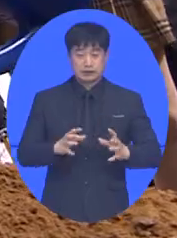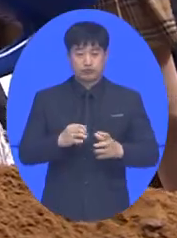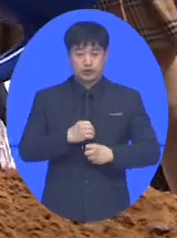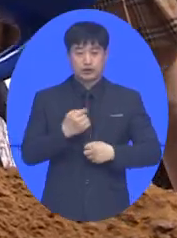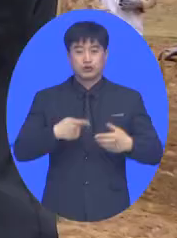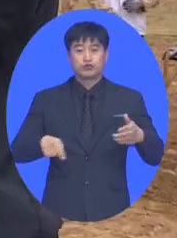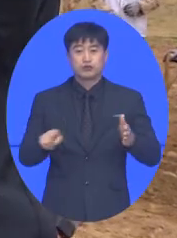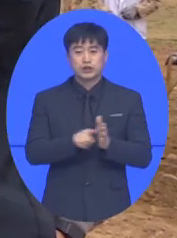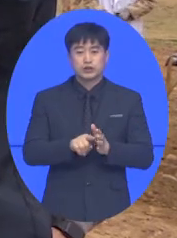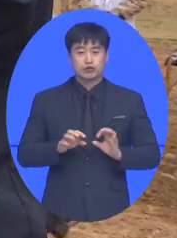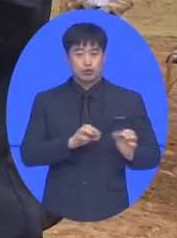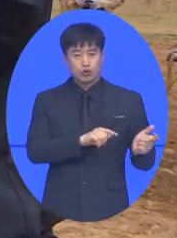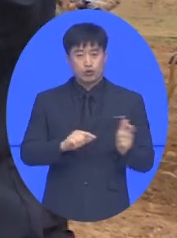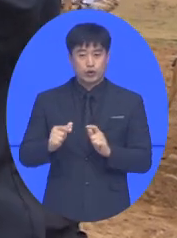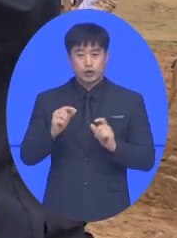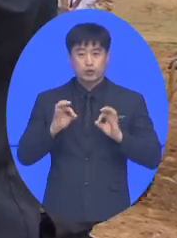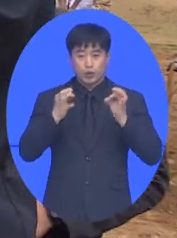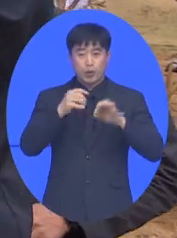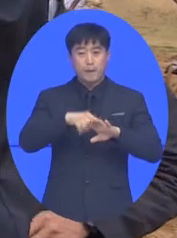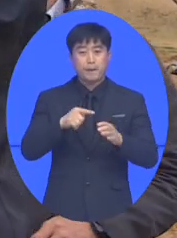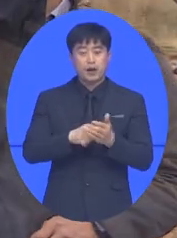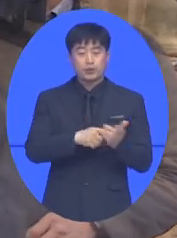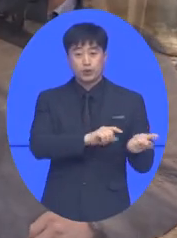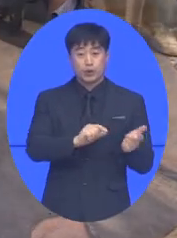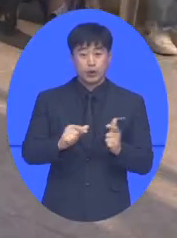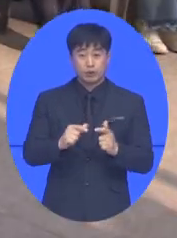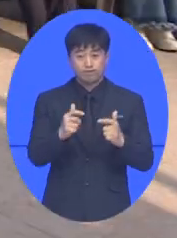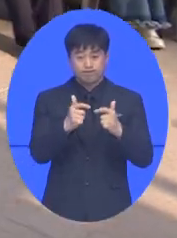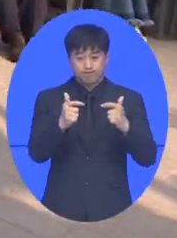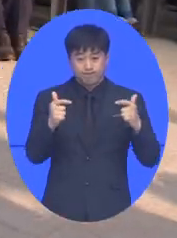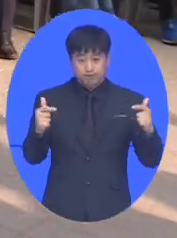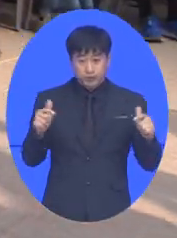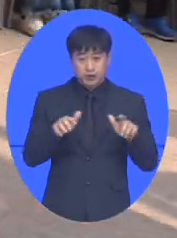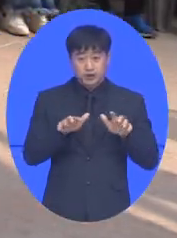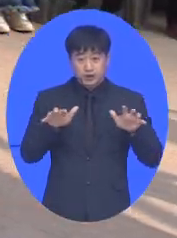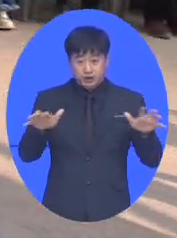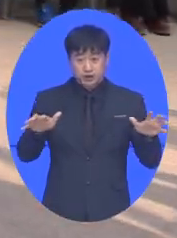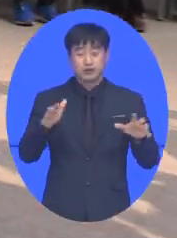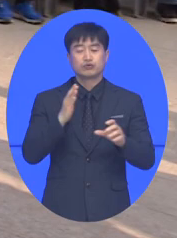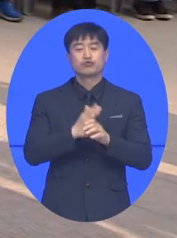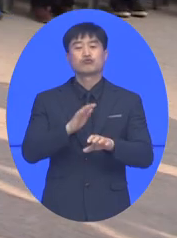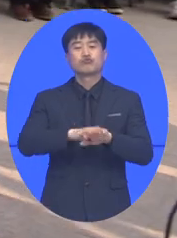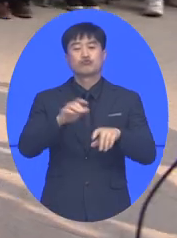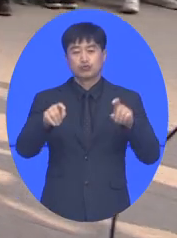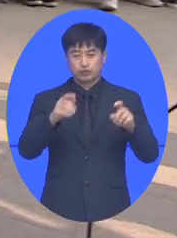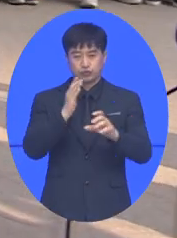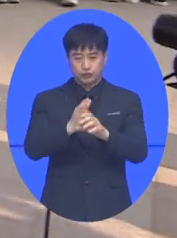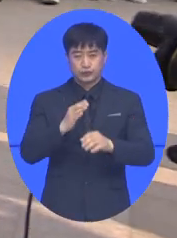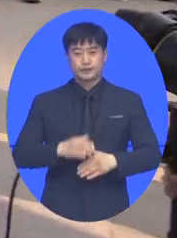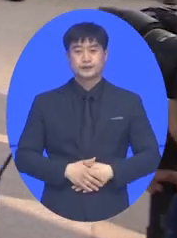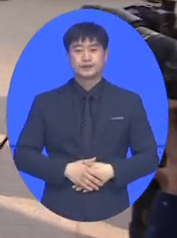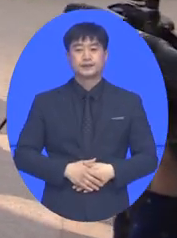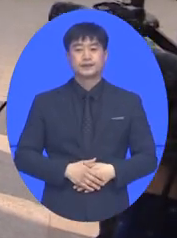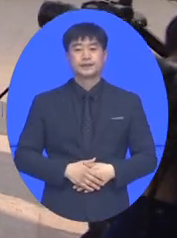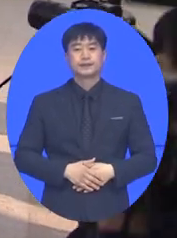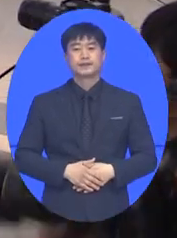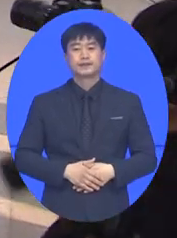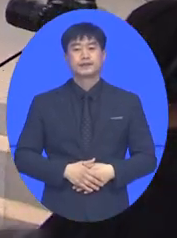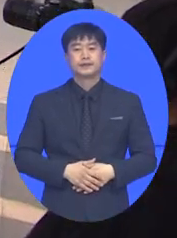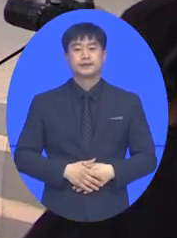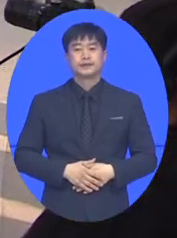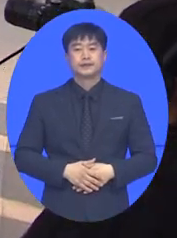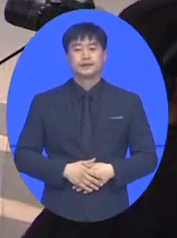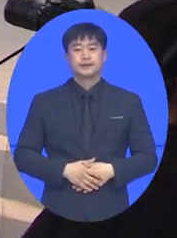위한 이러한 가전 노력과 마음이 다양한 형태로 커지며 실존됐습니다 경기지 TV 추지원입니다